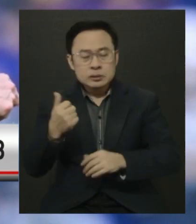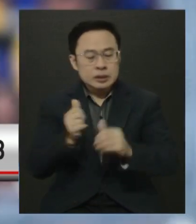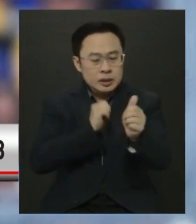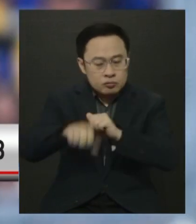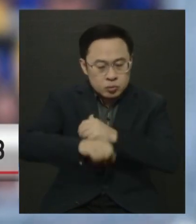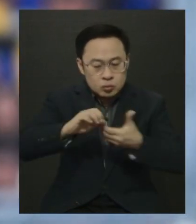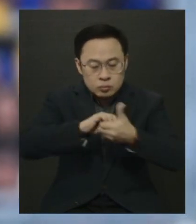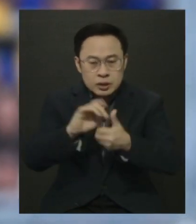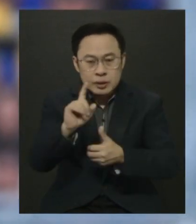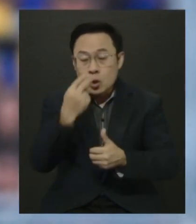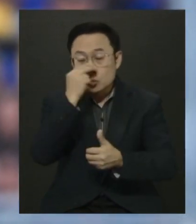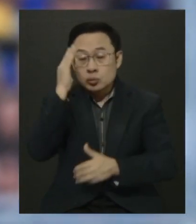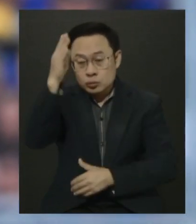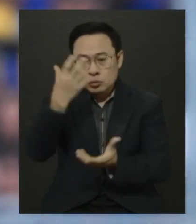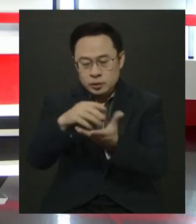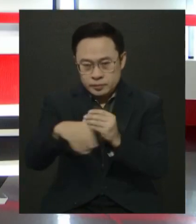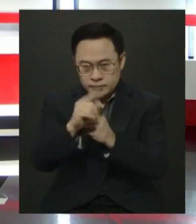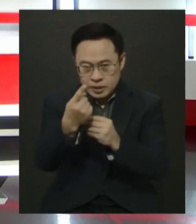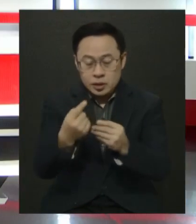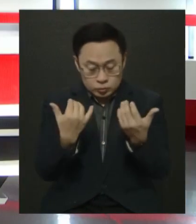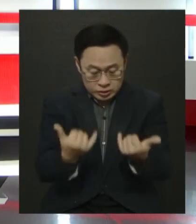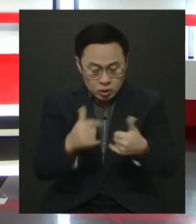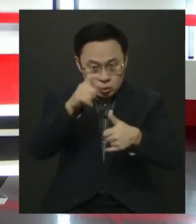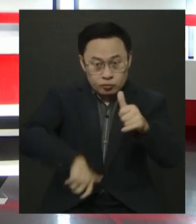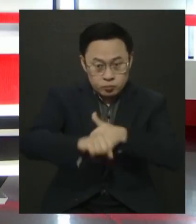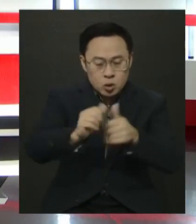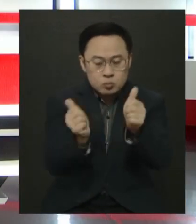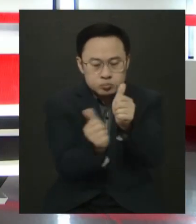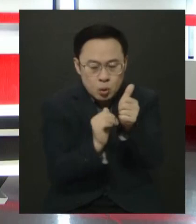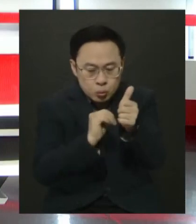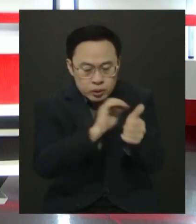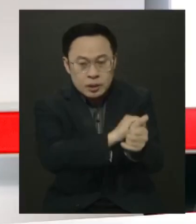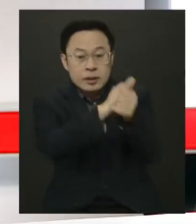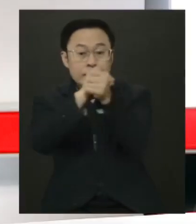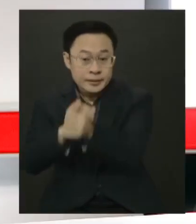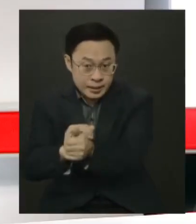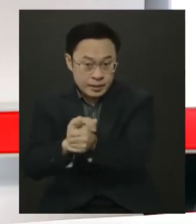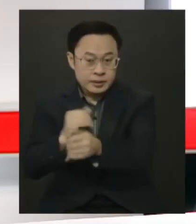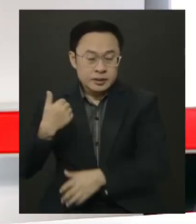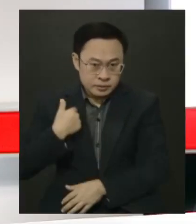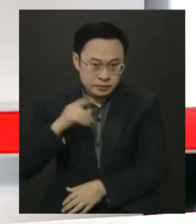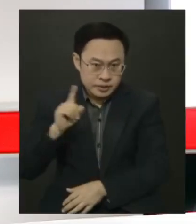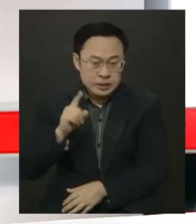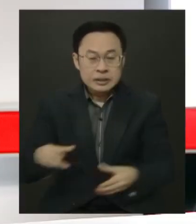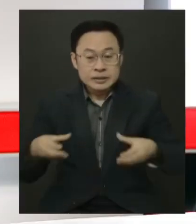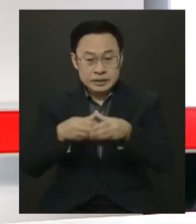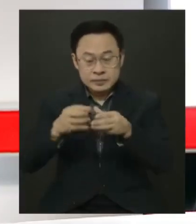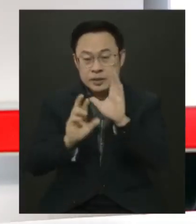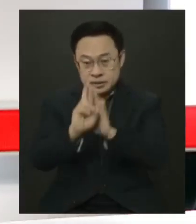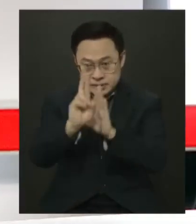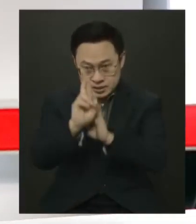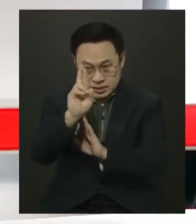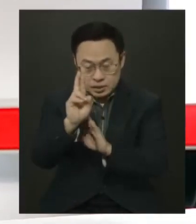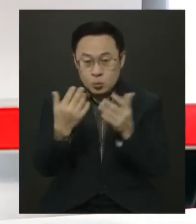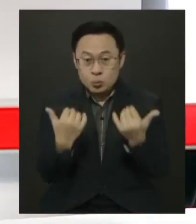ทีนี้ค่ะขยับมาพูดถึงตลาดซื้อขายในไทยลีกกันหน่อยค่ะมี1สโมสรที่ตอนนี้เสริมทัพอย่างต่อเนื่องเลยนั่นก็คือสิงห์เชียงรายยูไนเต็ดค่ะ